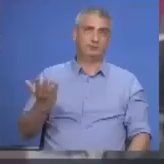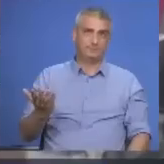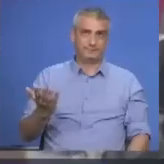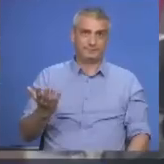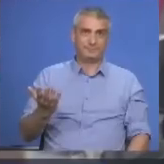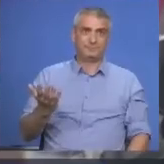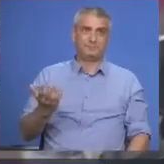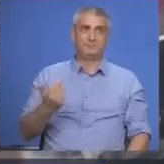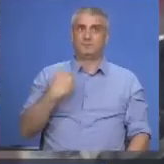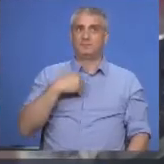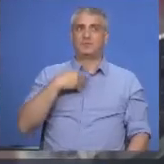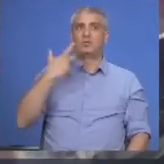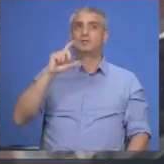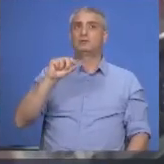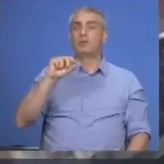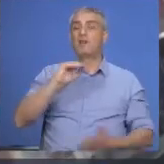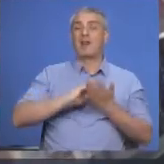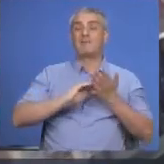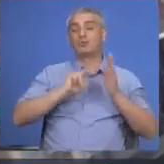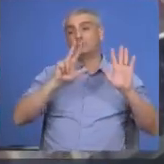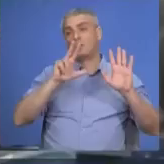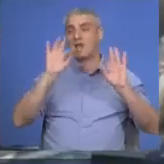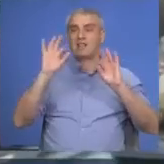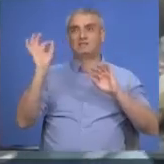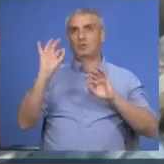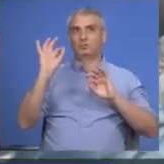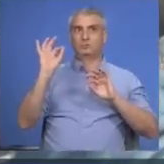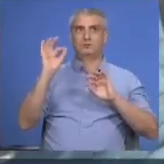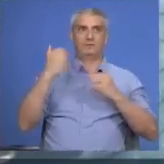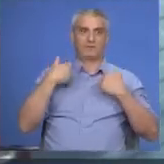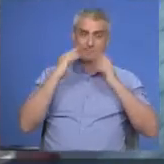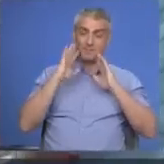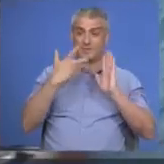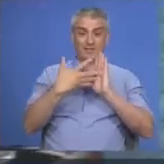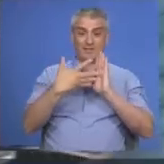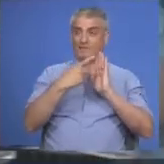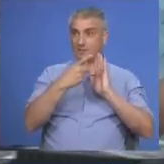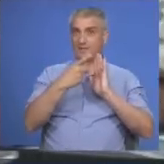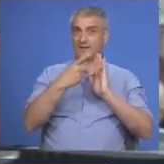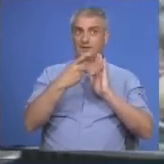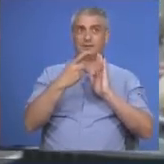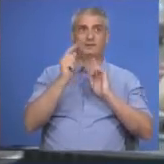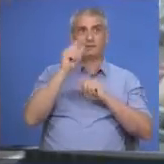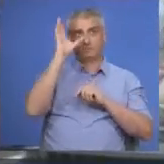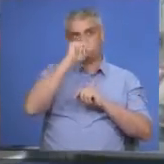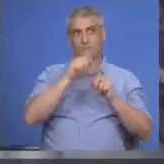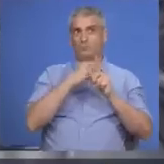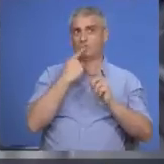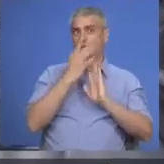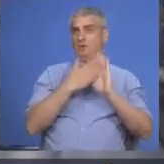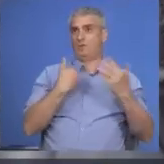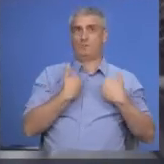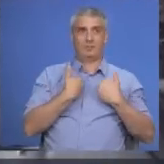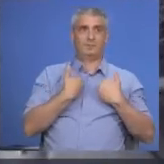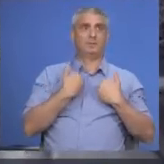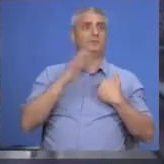14.30 שקלים. אנחנו יותר זולים לפחות בין 8% ל-10%, ואני מאמין שאם את תבדקי את תגיעי למסקנה כמו שאני מגיע. היי,